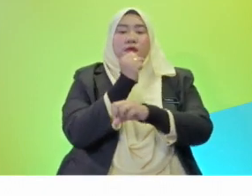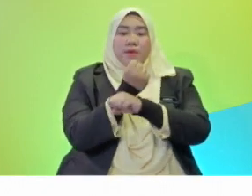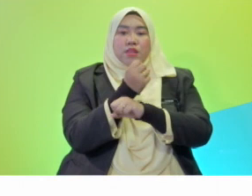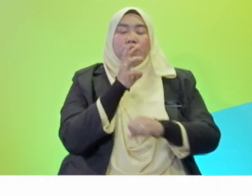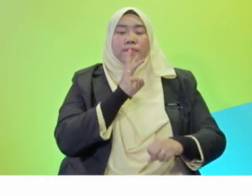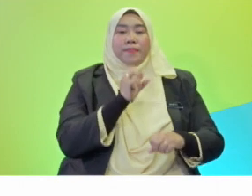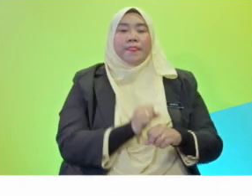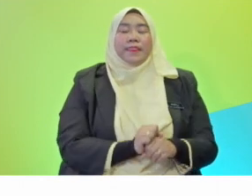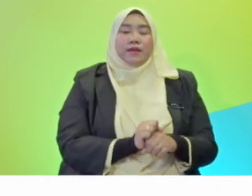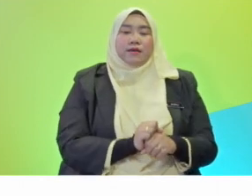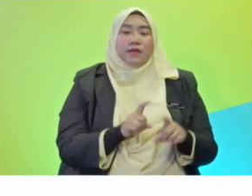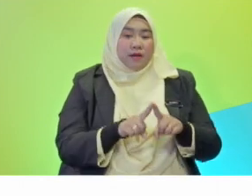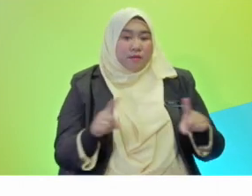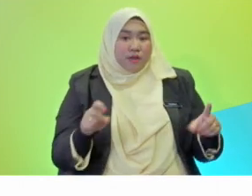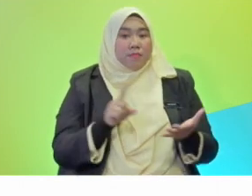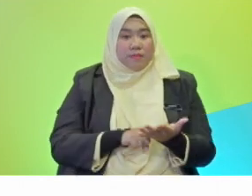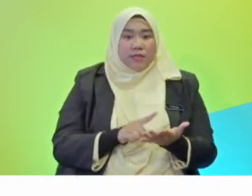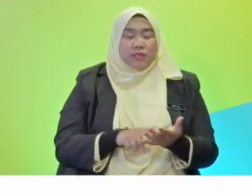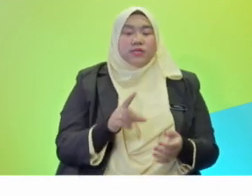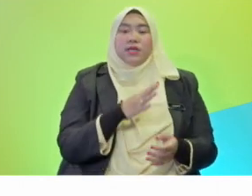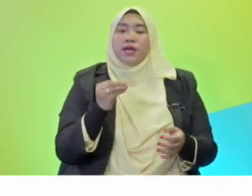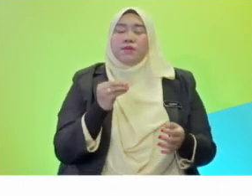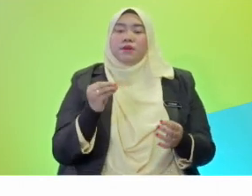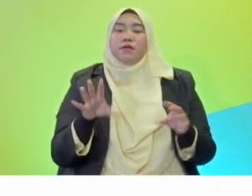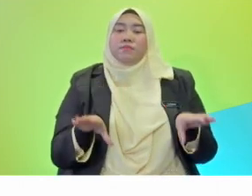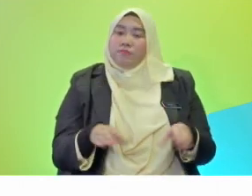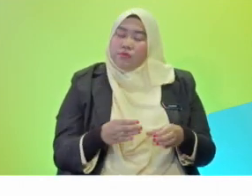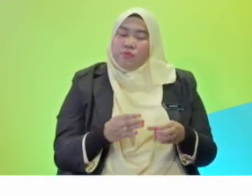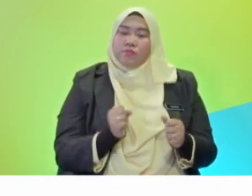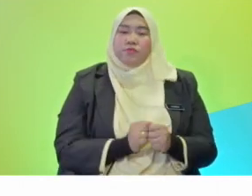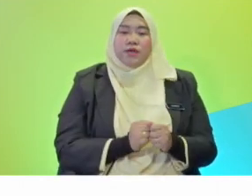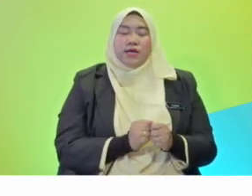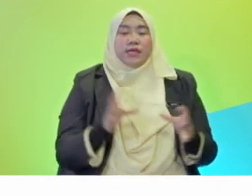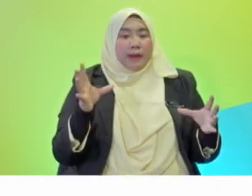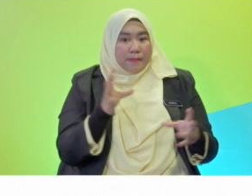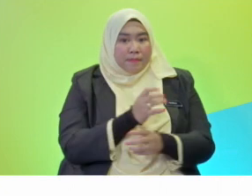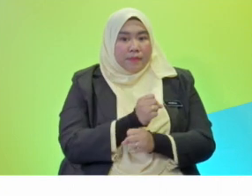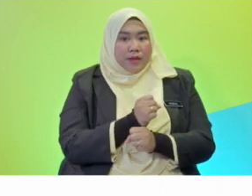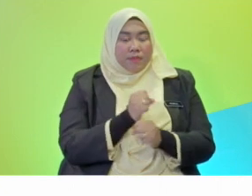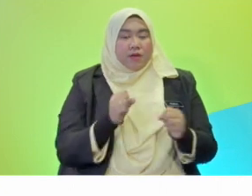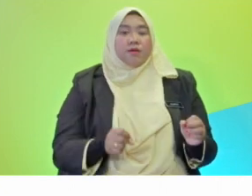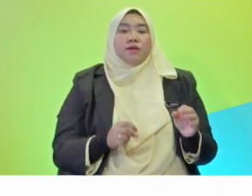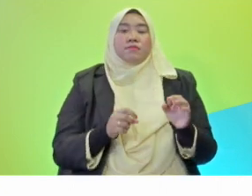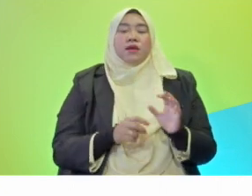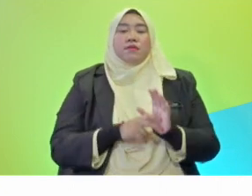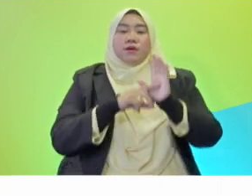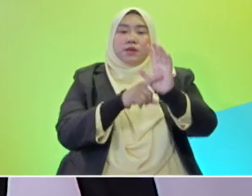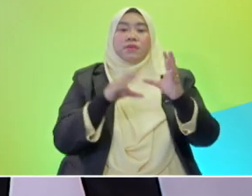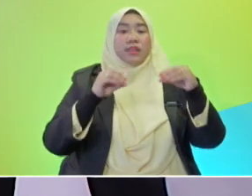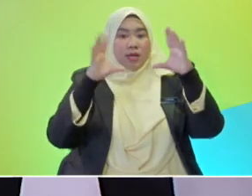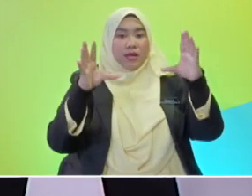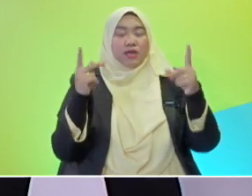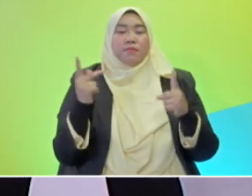mereka berbincang mereka menghasilkan dan mereka dapat membentangkan nah itu yang sangat penting